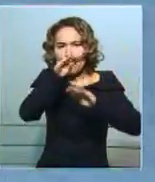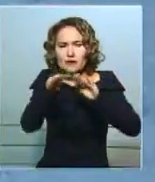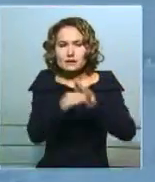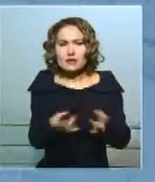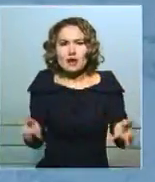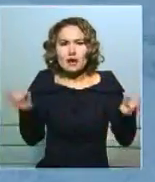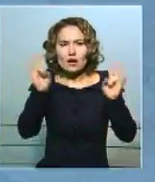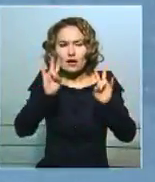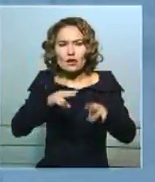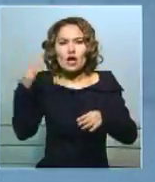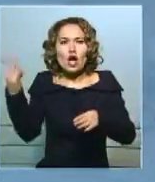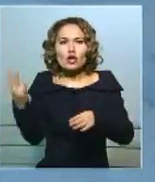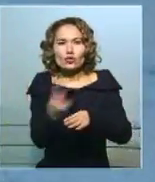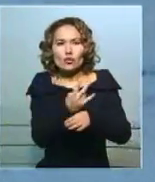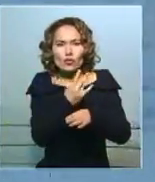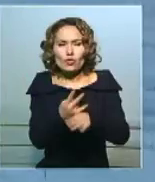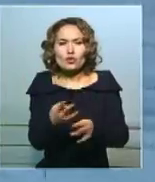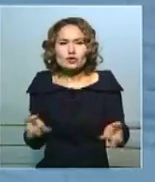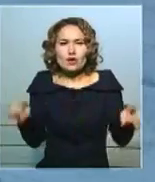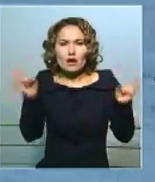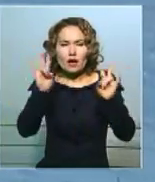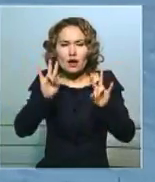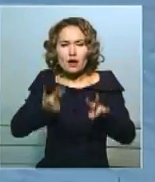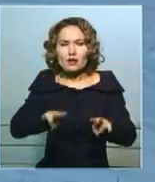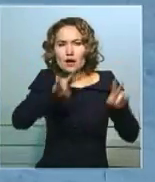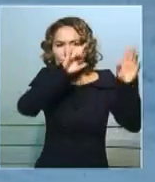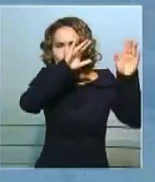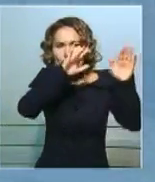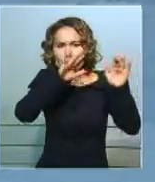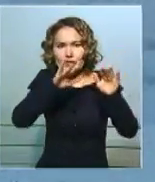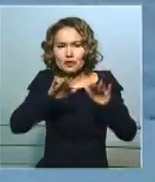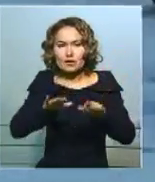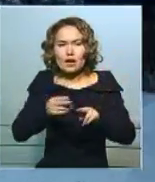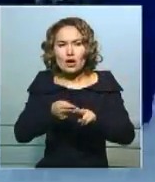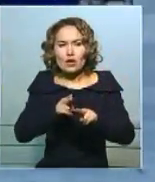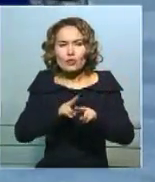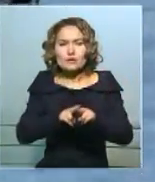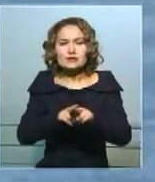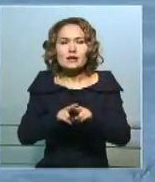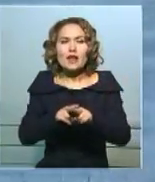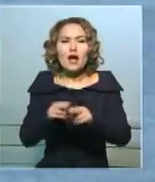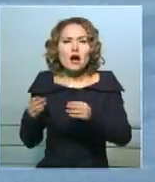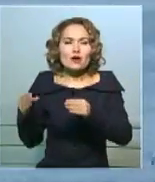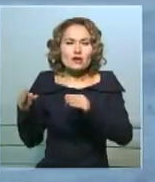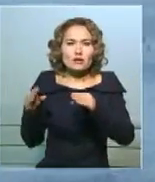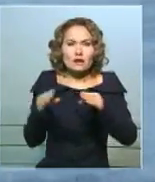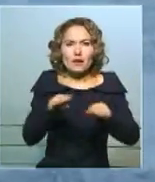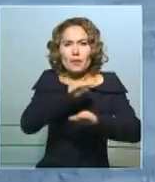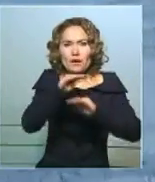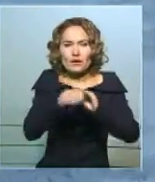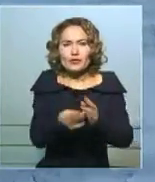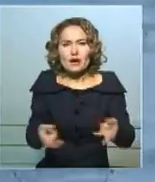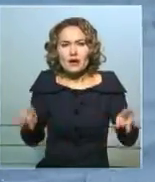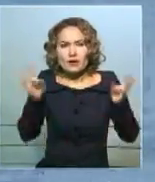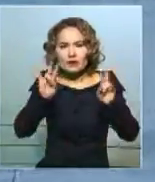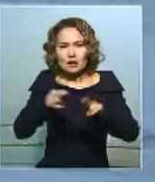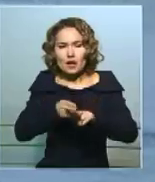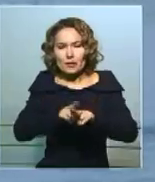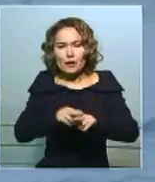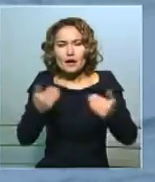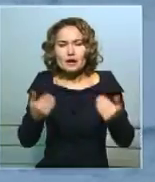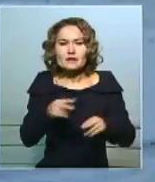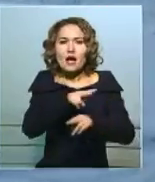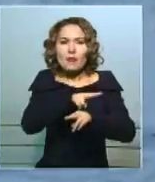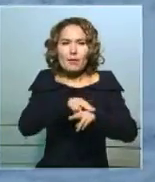қалған. Түн ішінде жолда қалғандардың дені Қотанкөл мен Қайыңды ауылының тұрғындары. Осы жағдайға байланысты олар Орал шекара